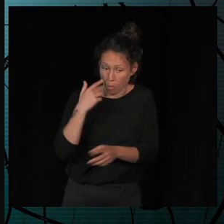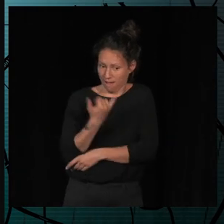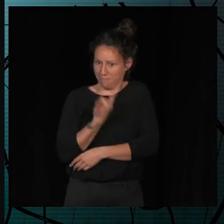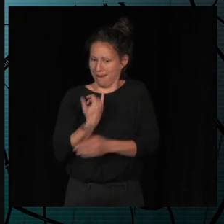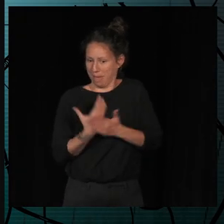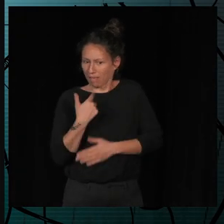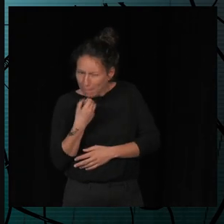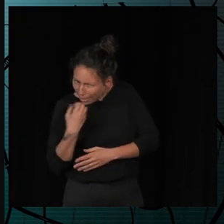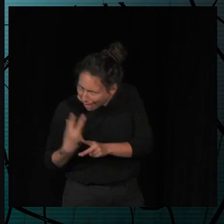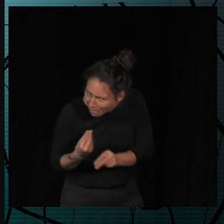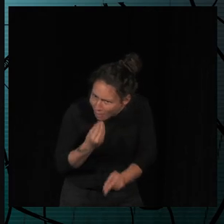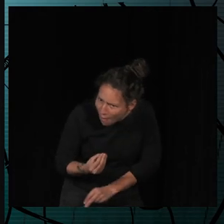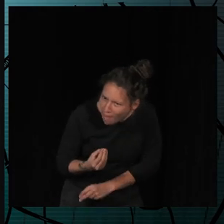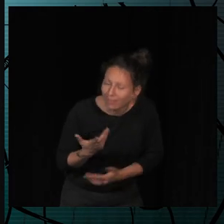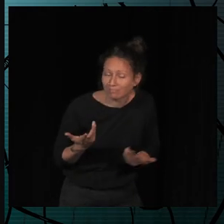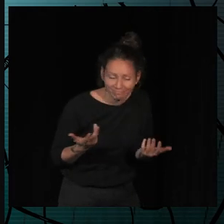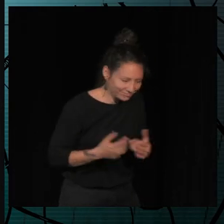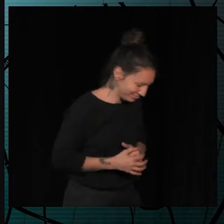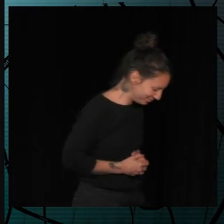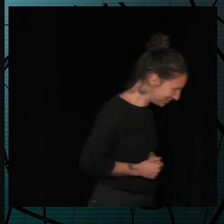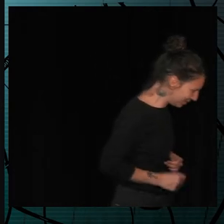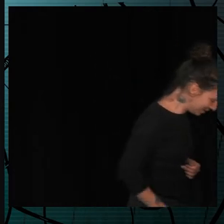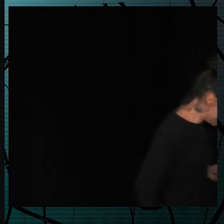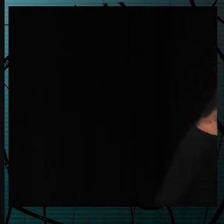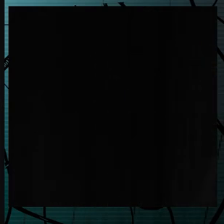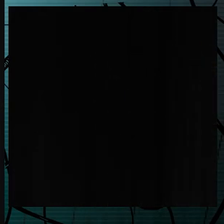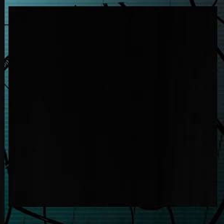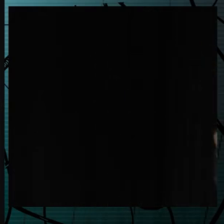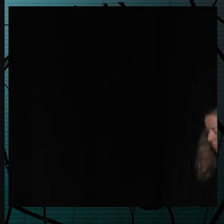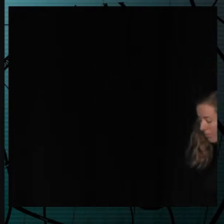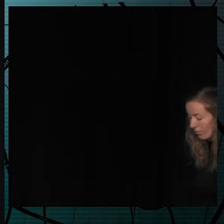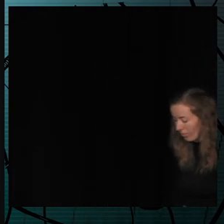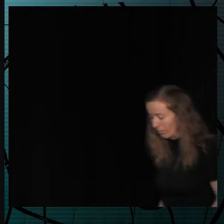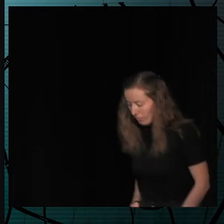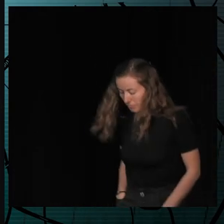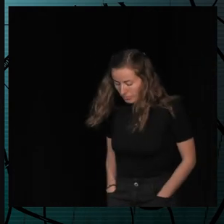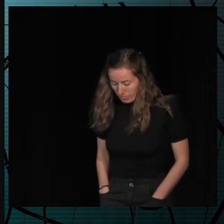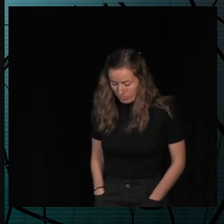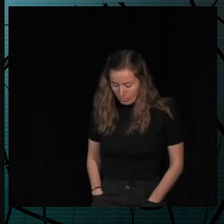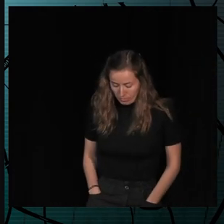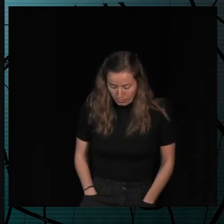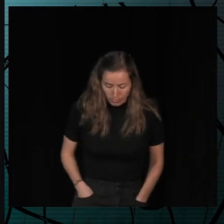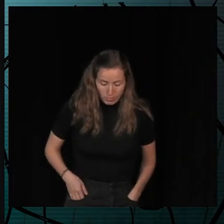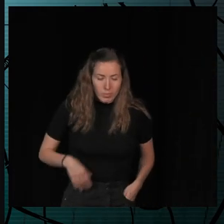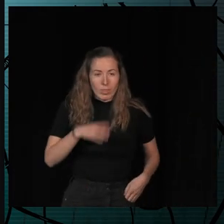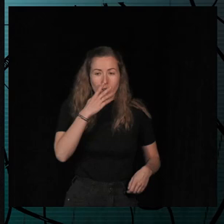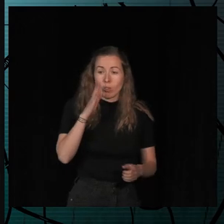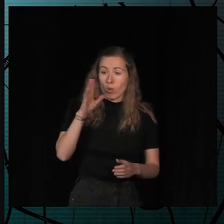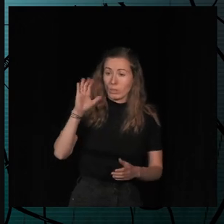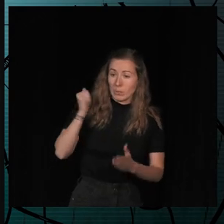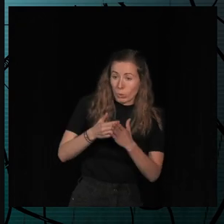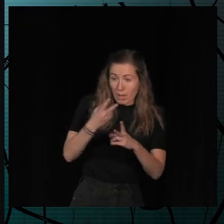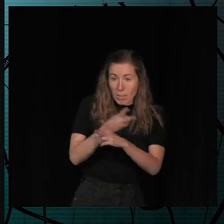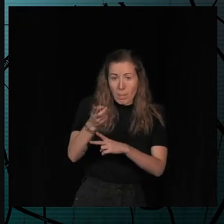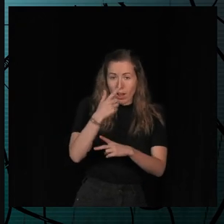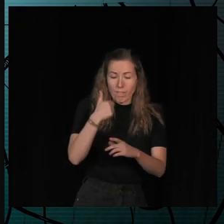que il y a un moment cette question de ritualiser les choses euh le 36 9 12 je pense que Serge seront pourra évidemment je